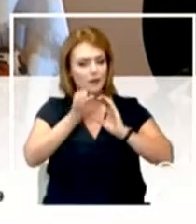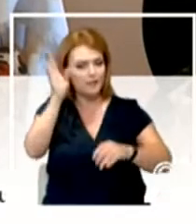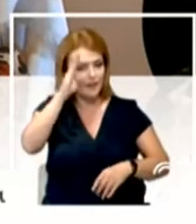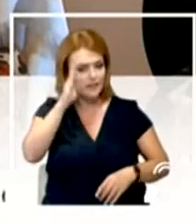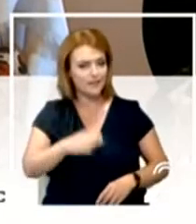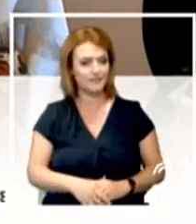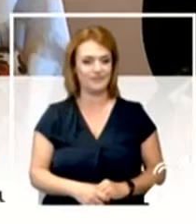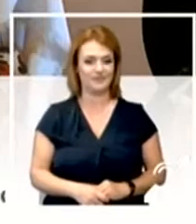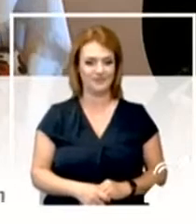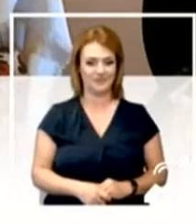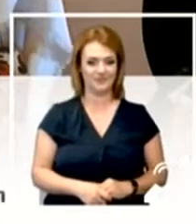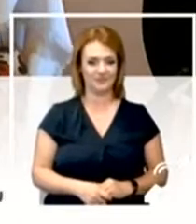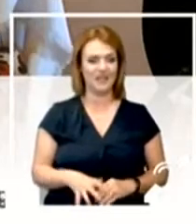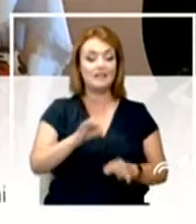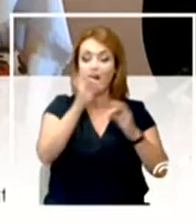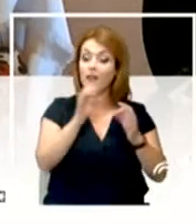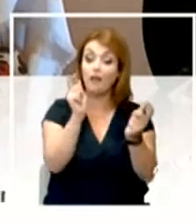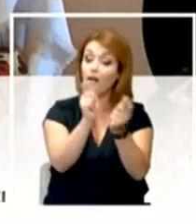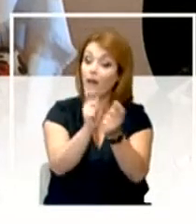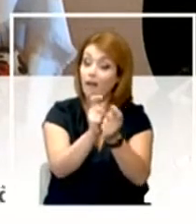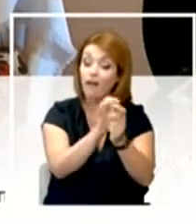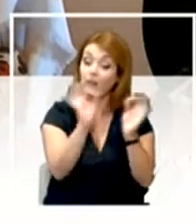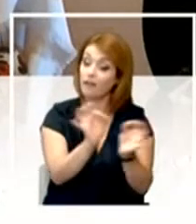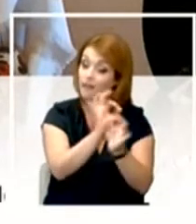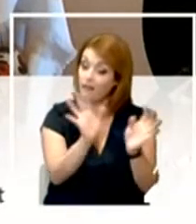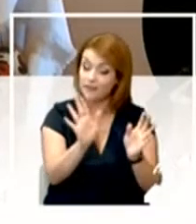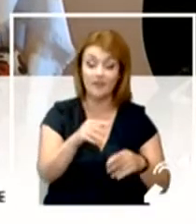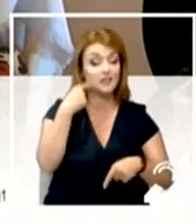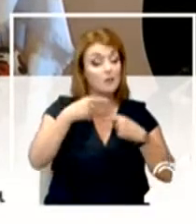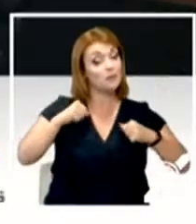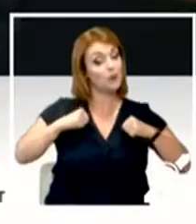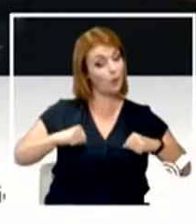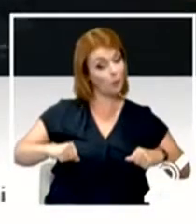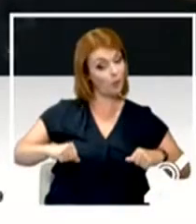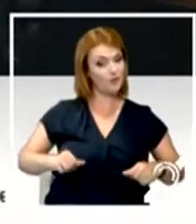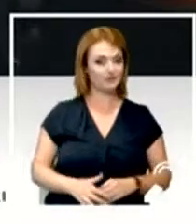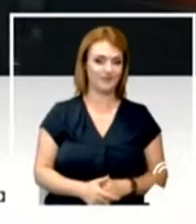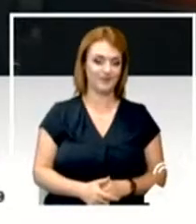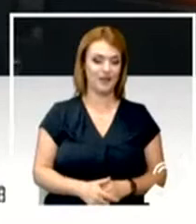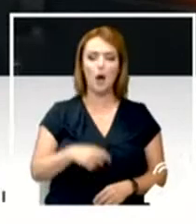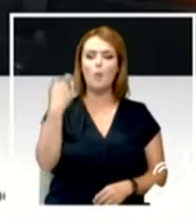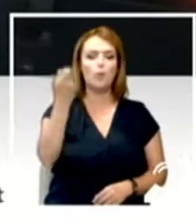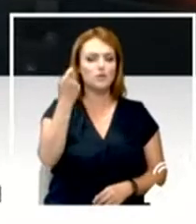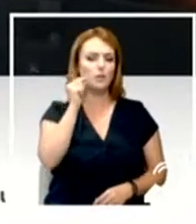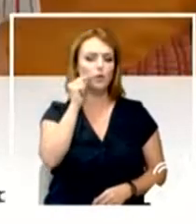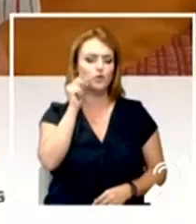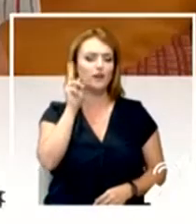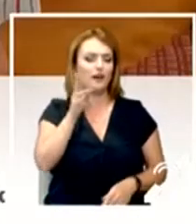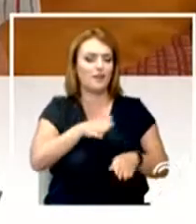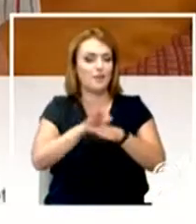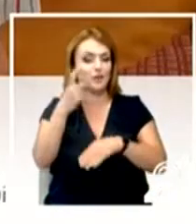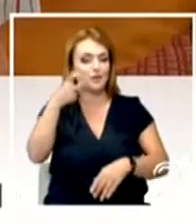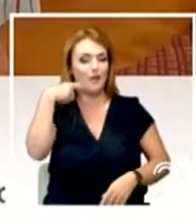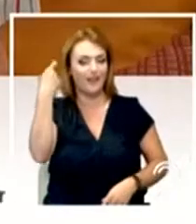nel star con la gente, non sbarruffona. Printre puținii bărbați care au prins un secol de viață este